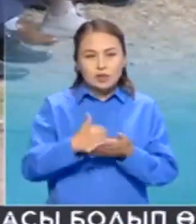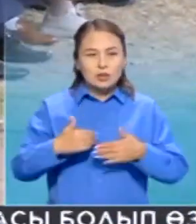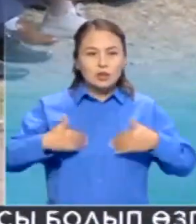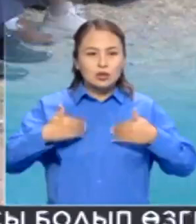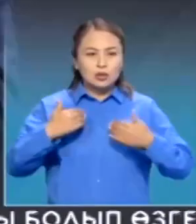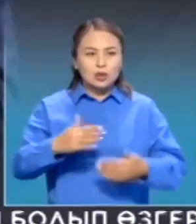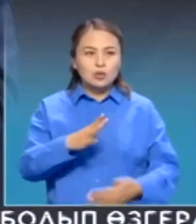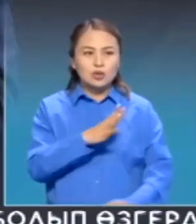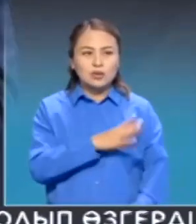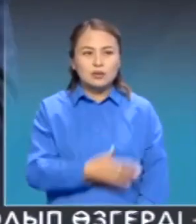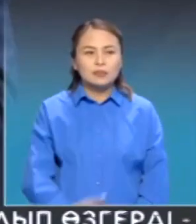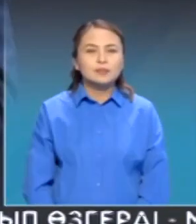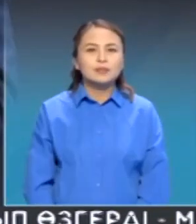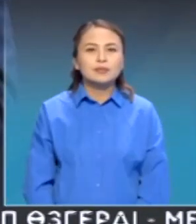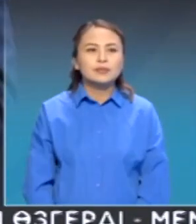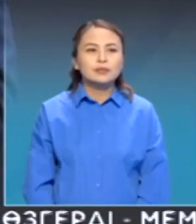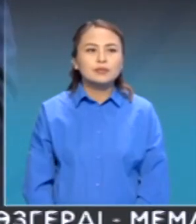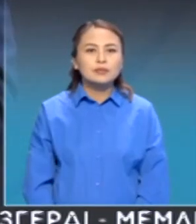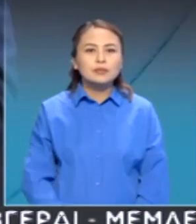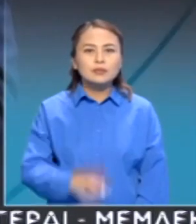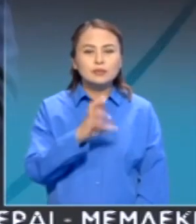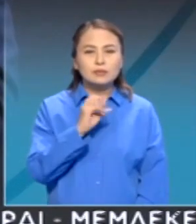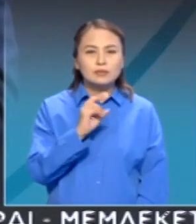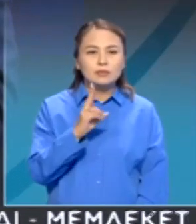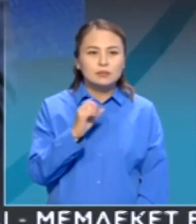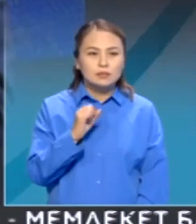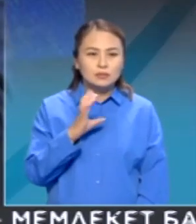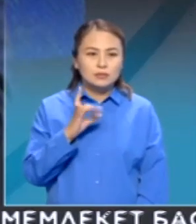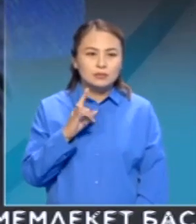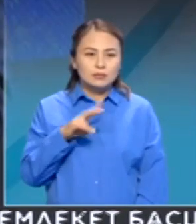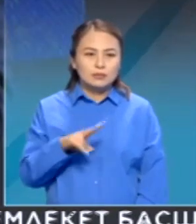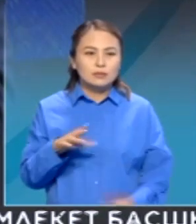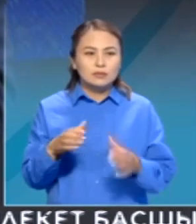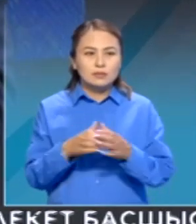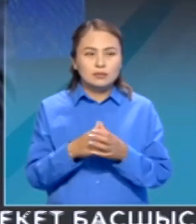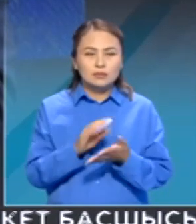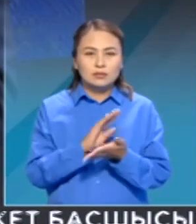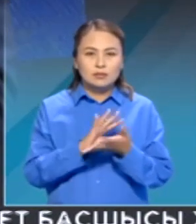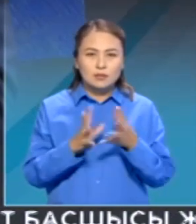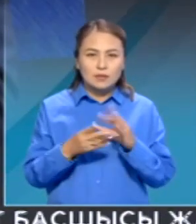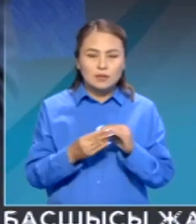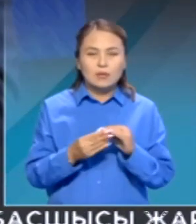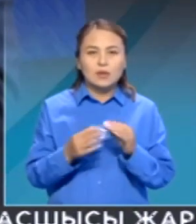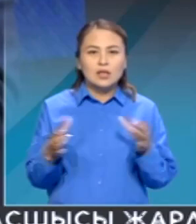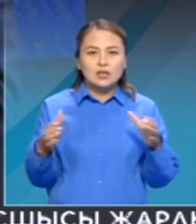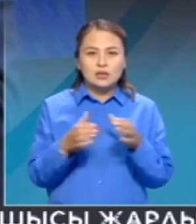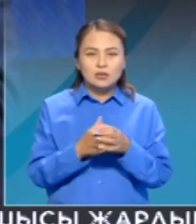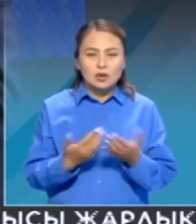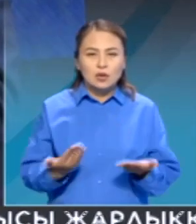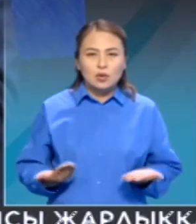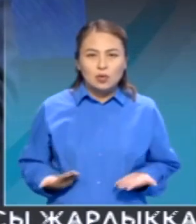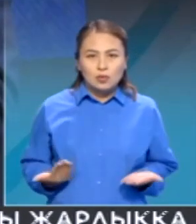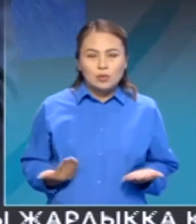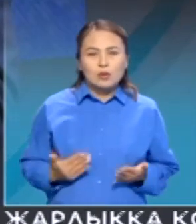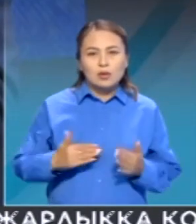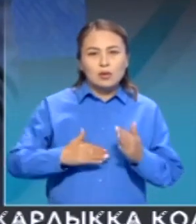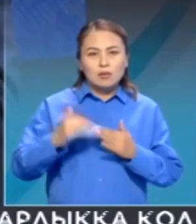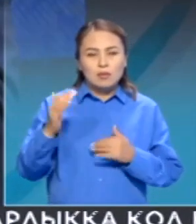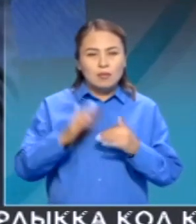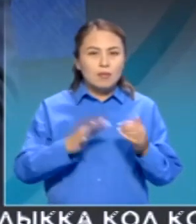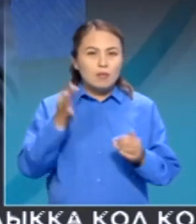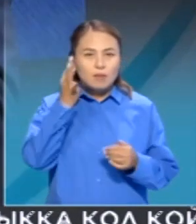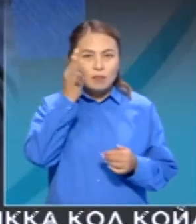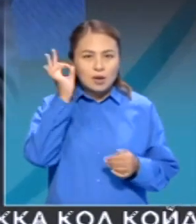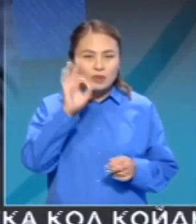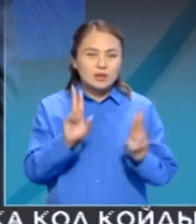құттықтауын жеткізді. Begasıl Bibolatoğlu ғасырлар бойы халқымыздың бойында жинақталған өмірлік тәжірибені,